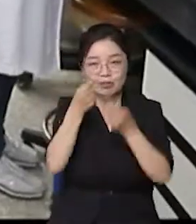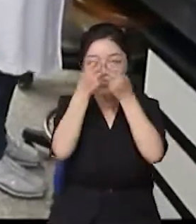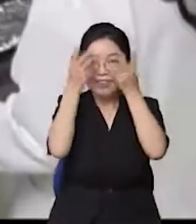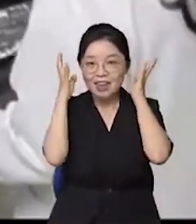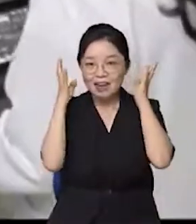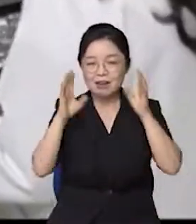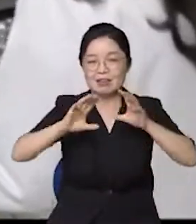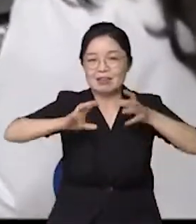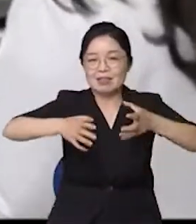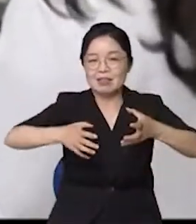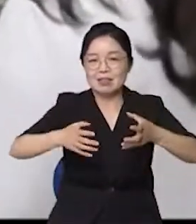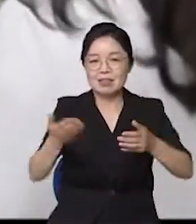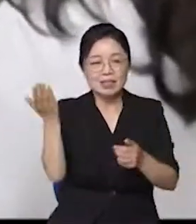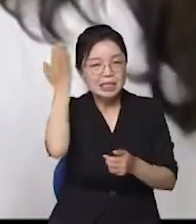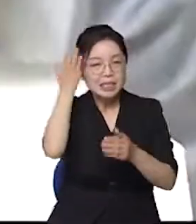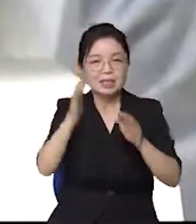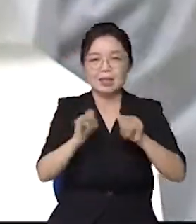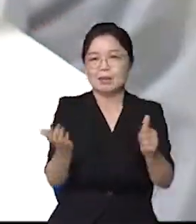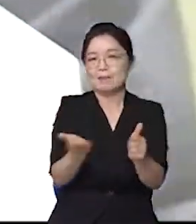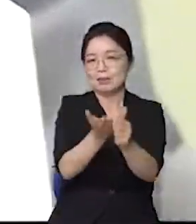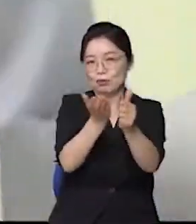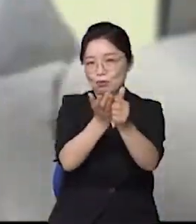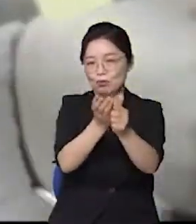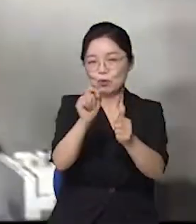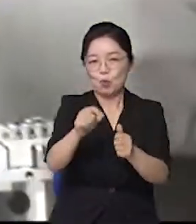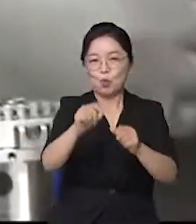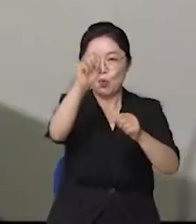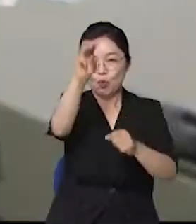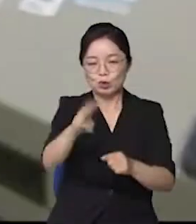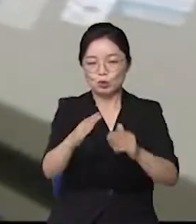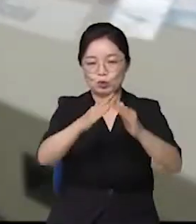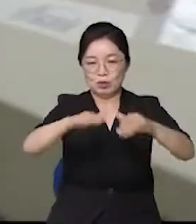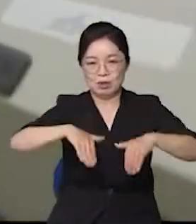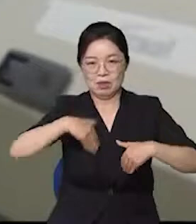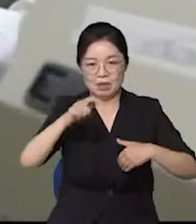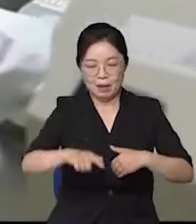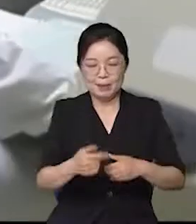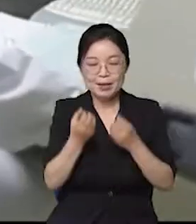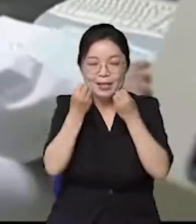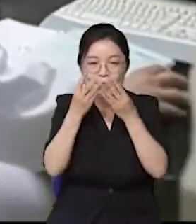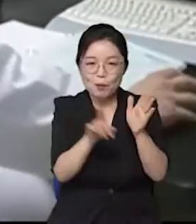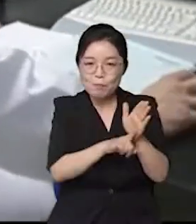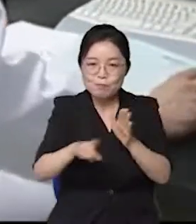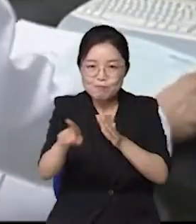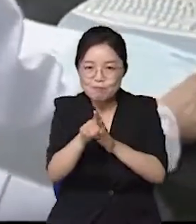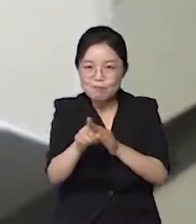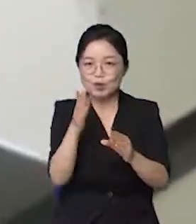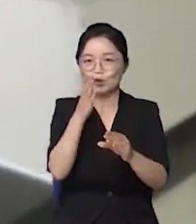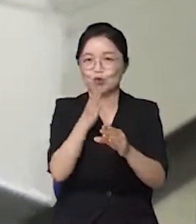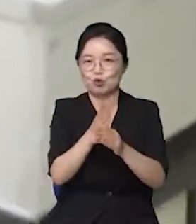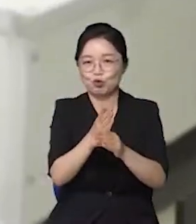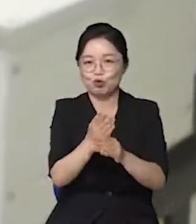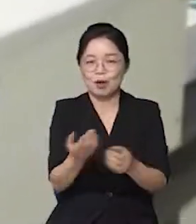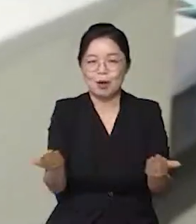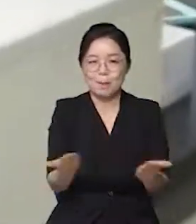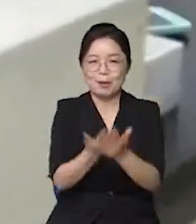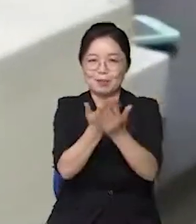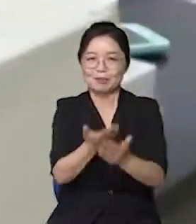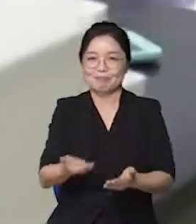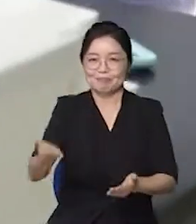한국에너지공과대학은 글로벌 에너지 인재 육성과 함께 광주 전남의 미래 신산업을 선도하는 핵심 축으로 도약을